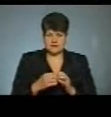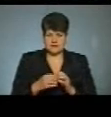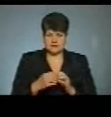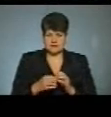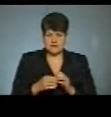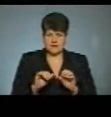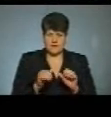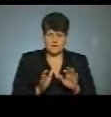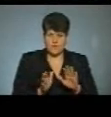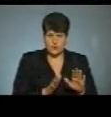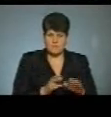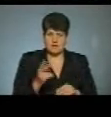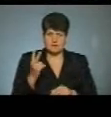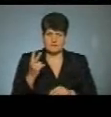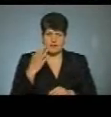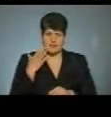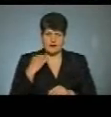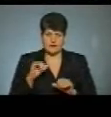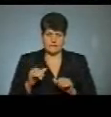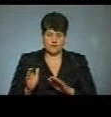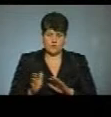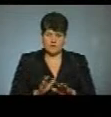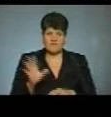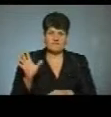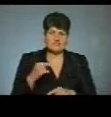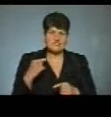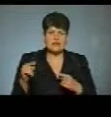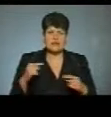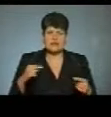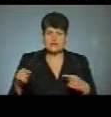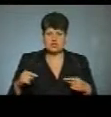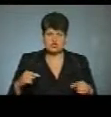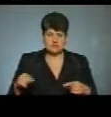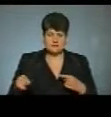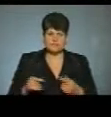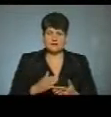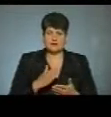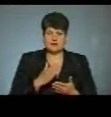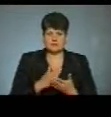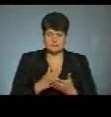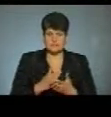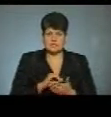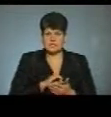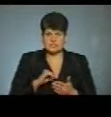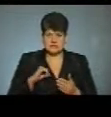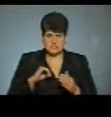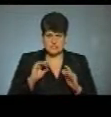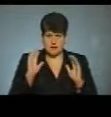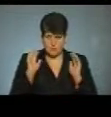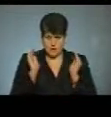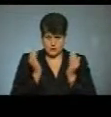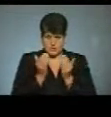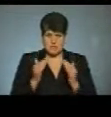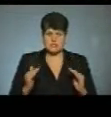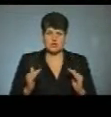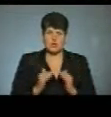середня форма і 2 – легка форма. Всі інші перебувають на самоізоляції